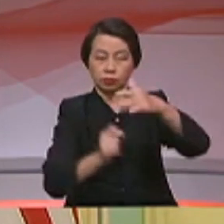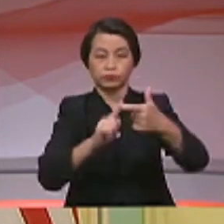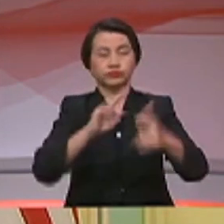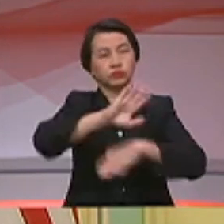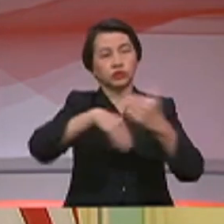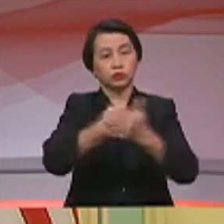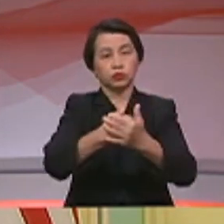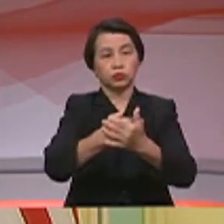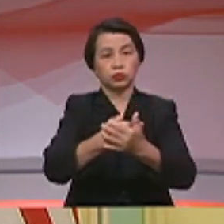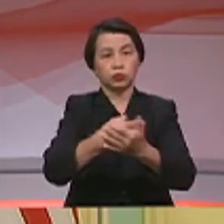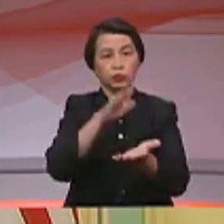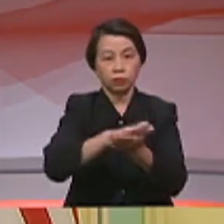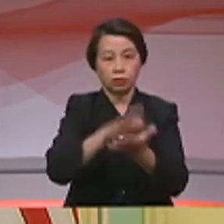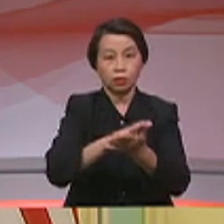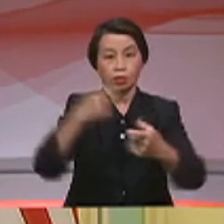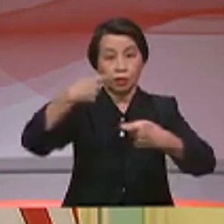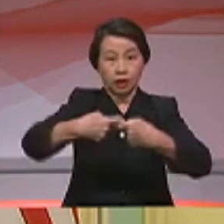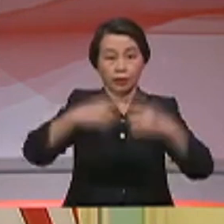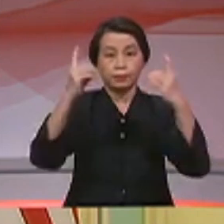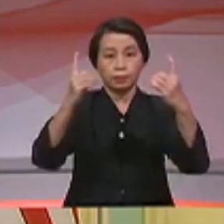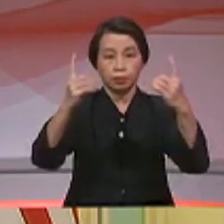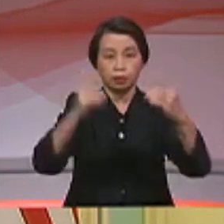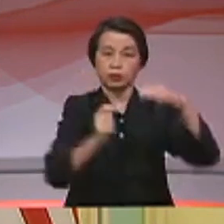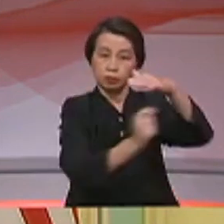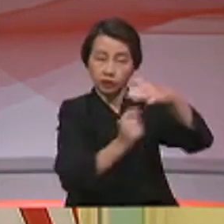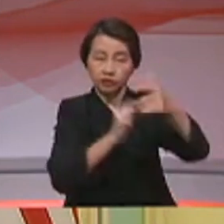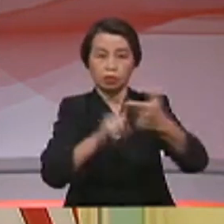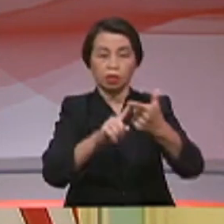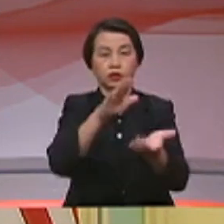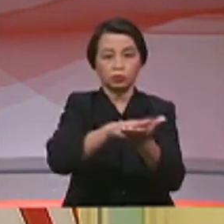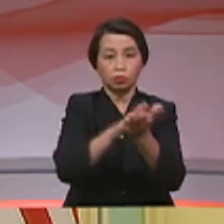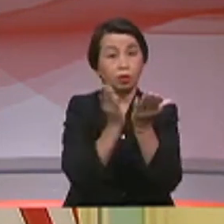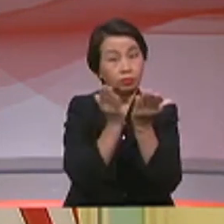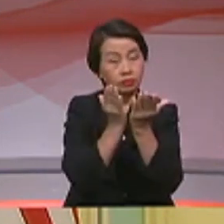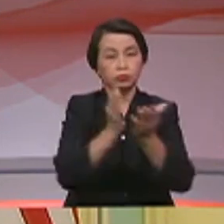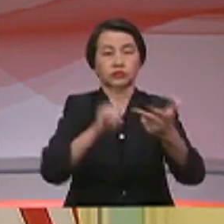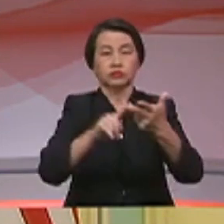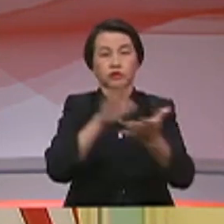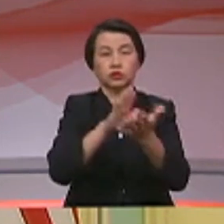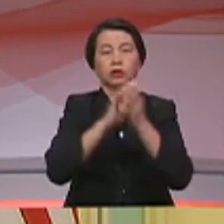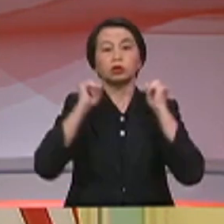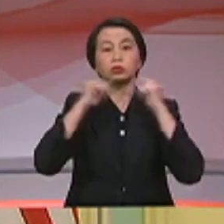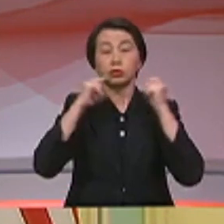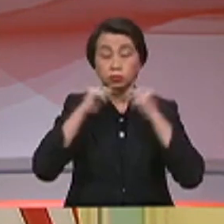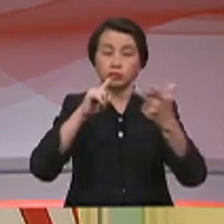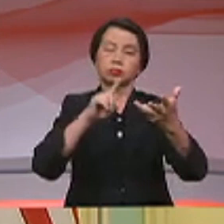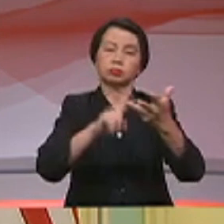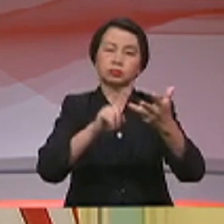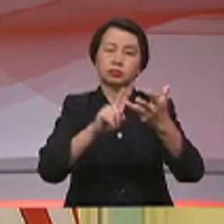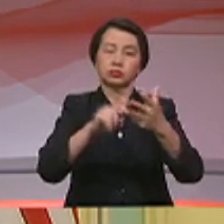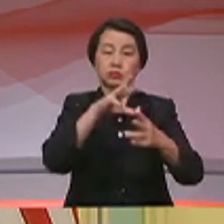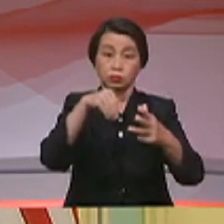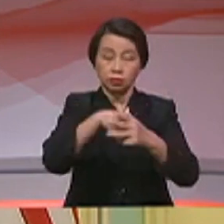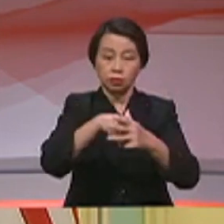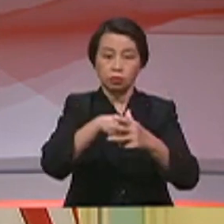institusi yang berkaitan dengan pendidikan seperti taska, sekolah, sekolah swasta,